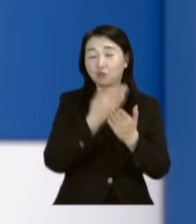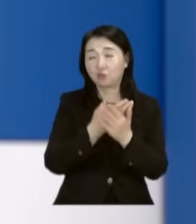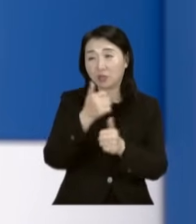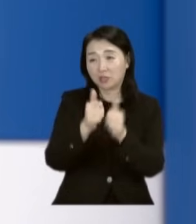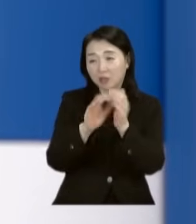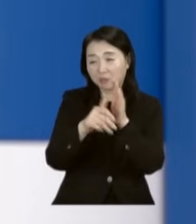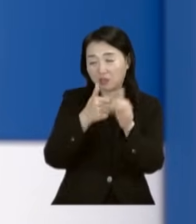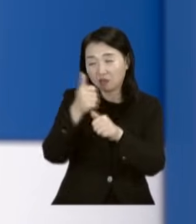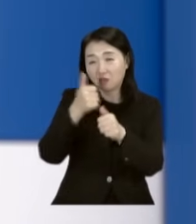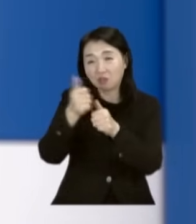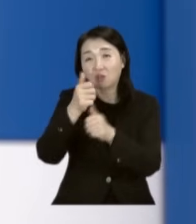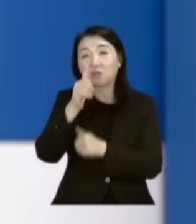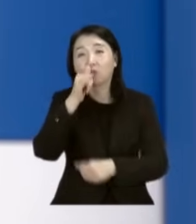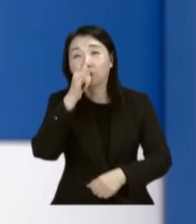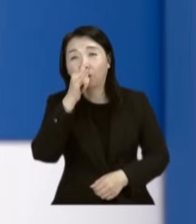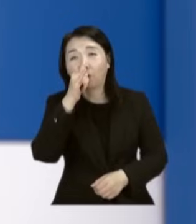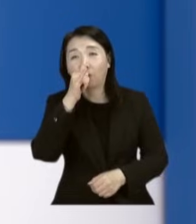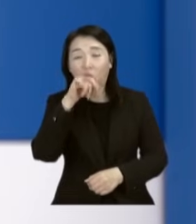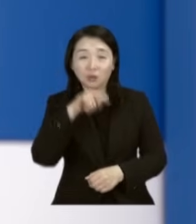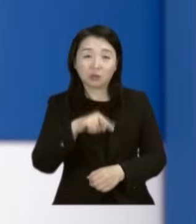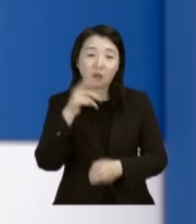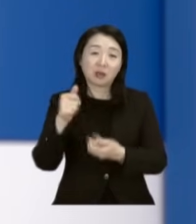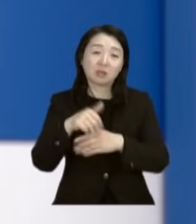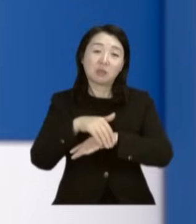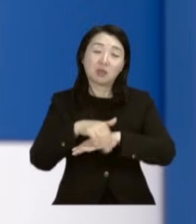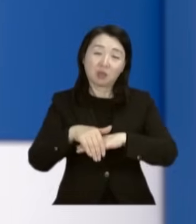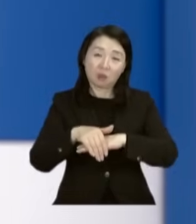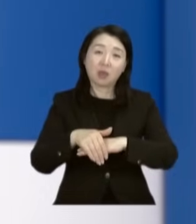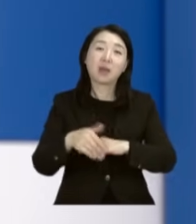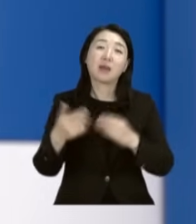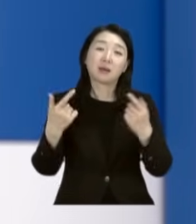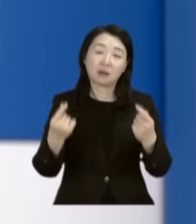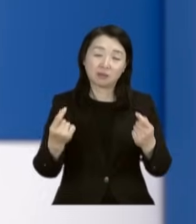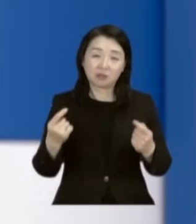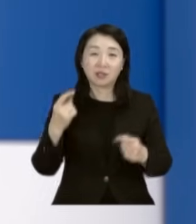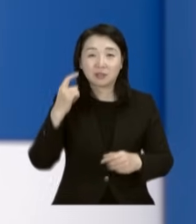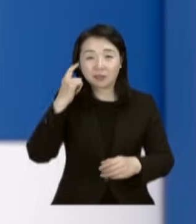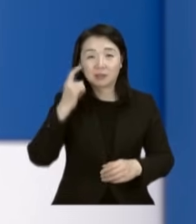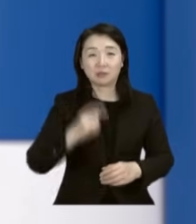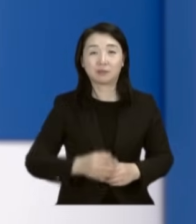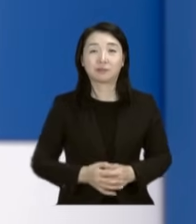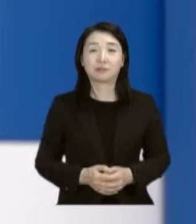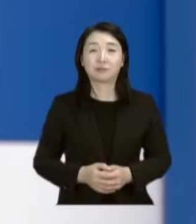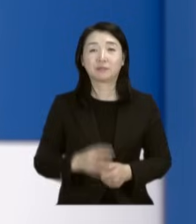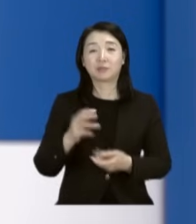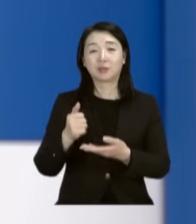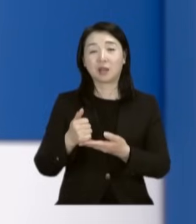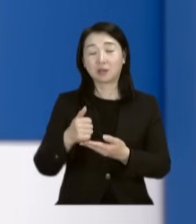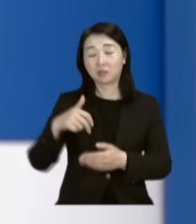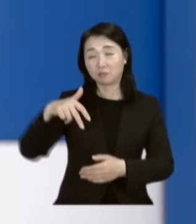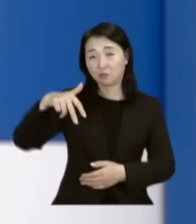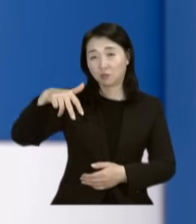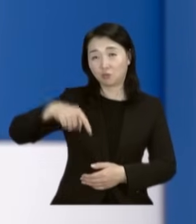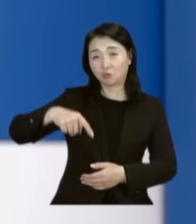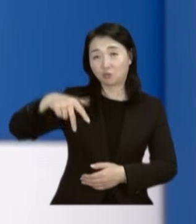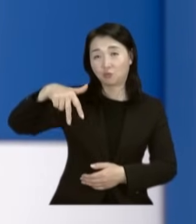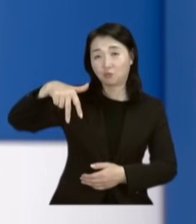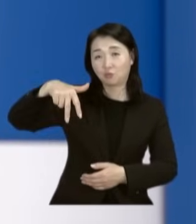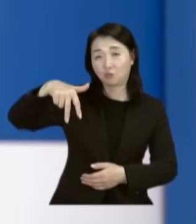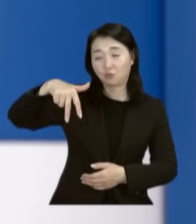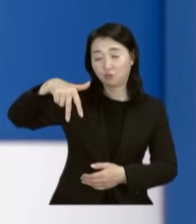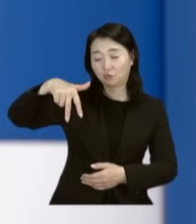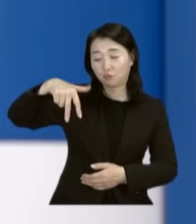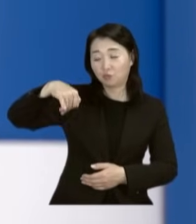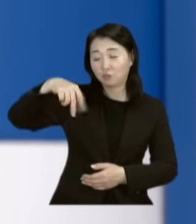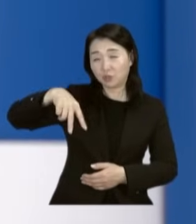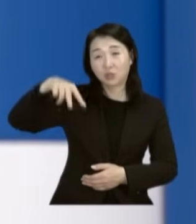이기고 이런 인과 관계들이 하나님이 계획하신인가 관계구나 그래서 내가 하나님이 주지로서 나를 쓰시기